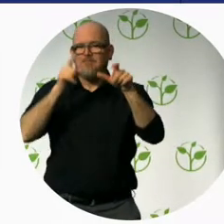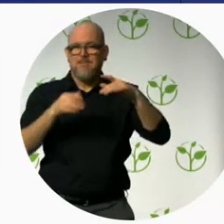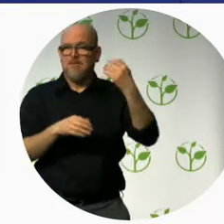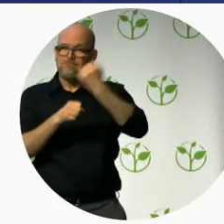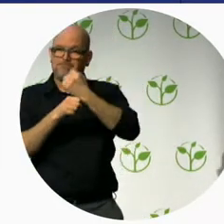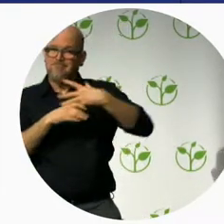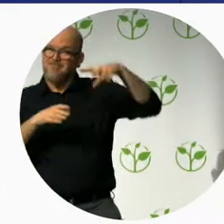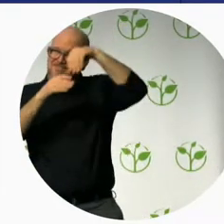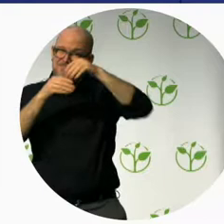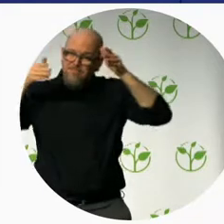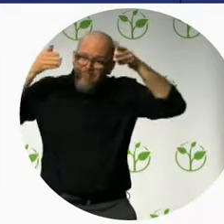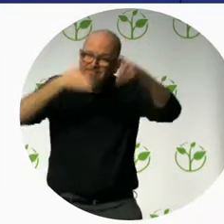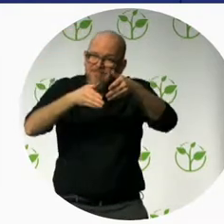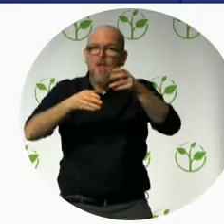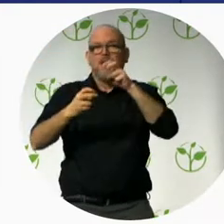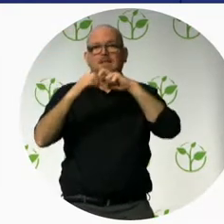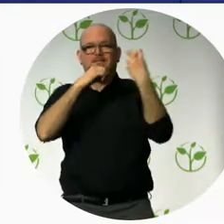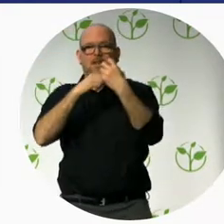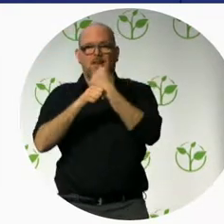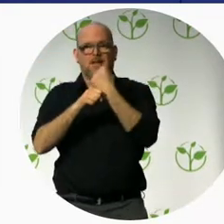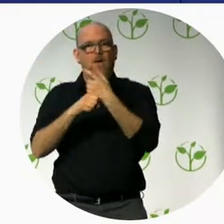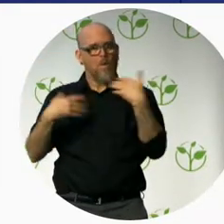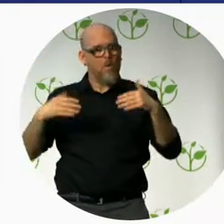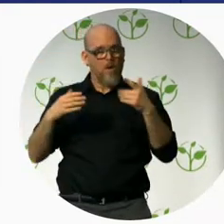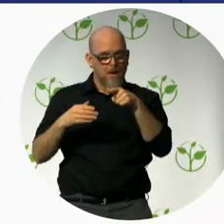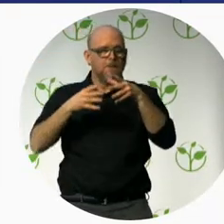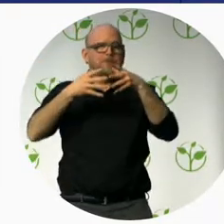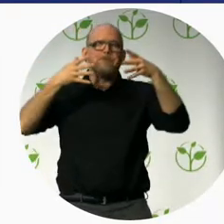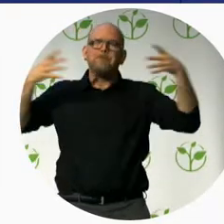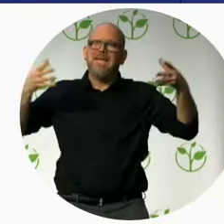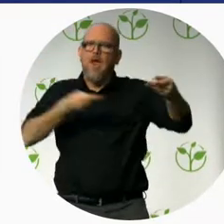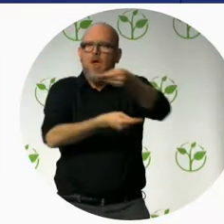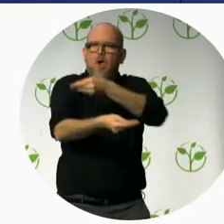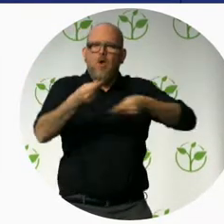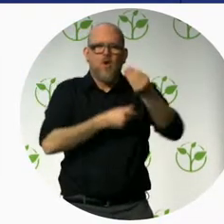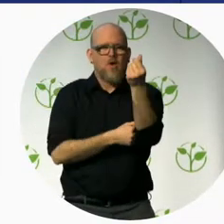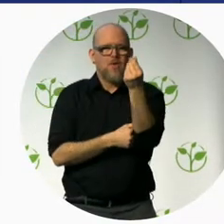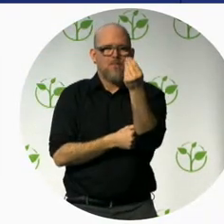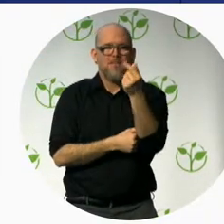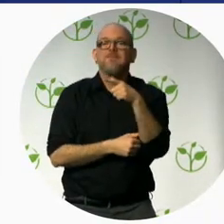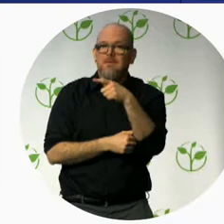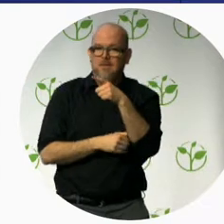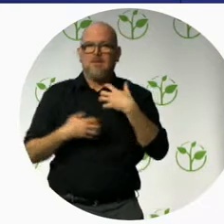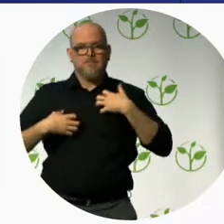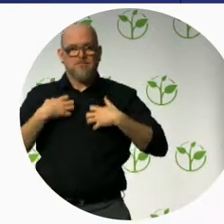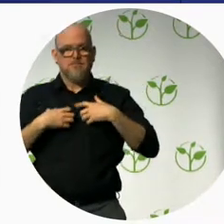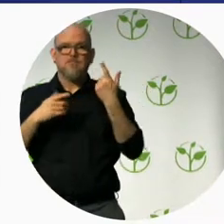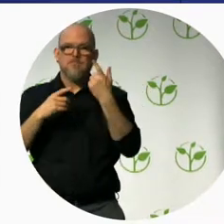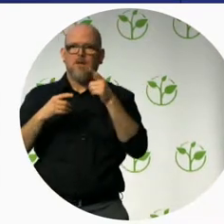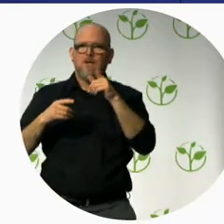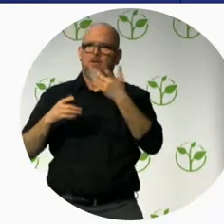mają pod uwagę pozytywnym efektem, który turystyczny ma na innych miejscach ekonomii, jak kultura,